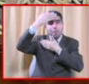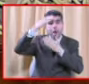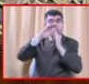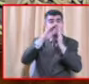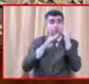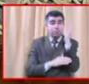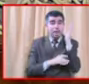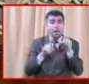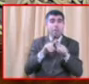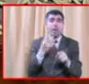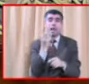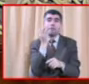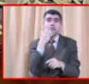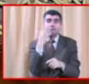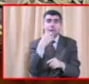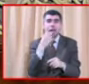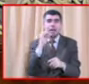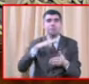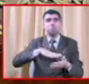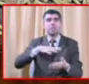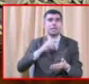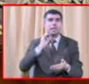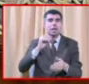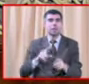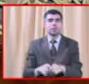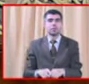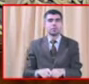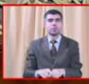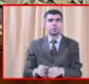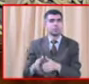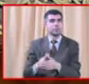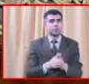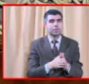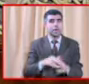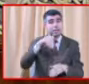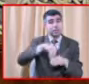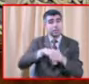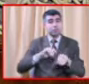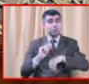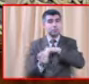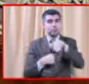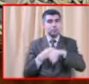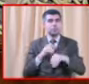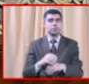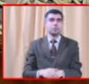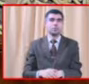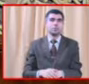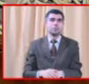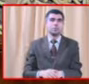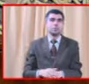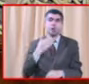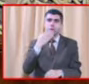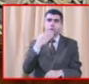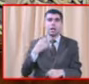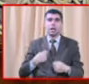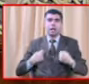مستشفى ميدل توريش نموذجا للسيدات والساده النواب المحترمين من فريق الحركه. تفضل احد الساده النواب. تفضل. شكرا